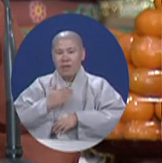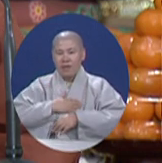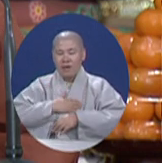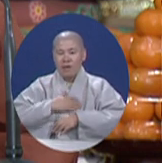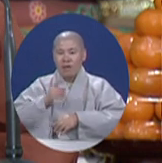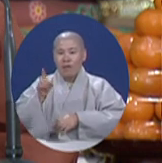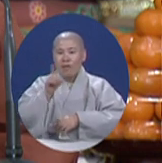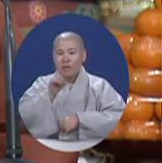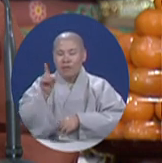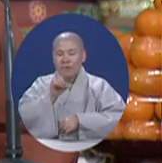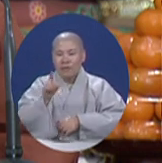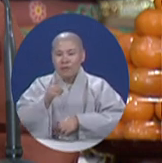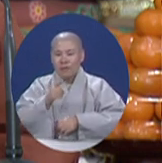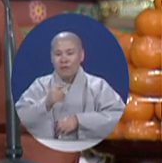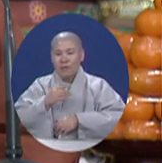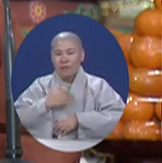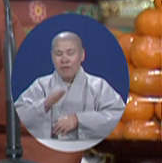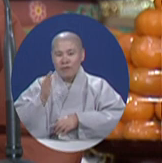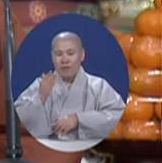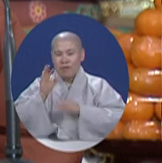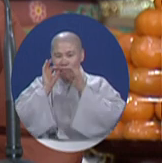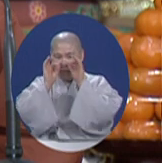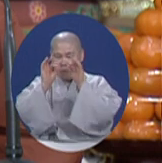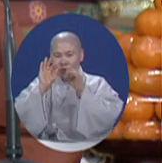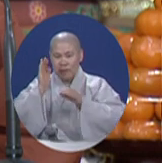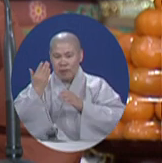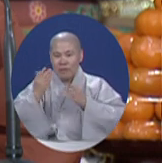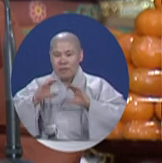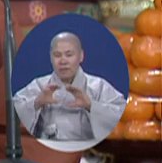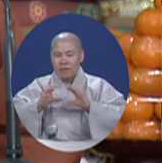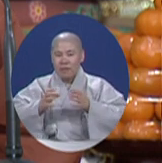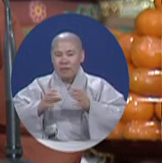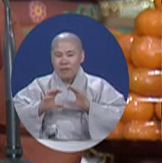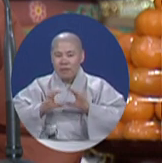무아가 어떤 건지 내가 봐야 되는 세계고요.